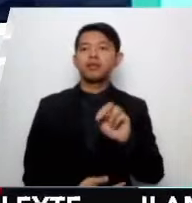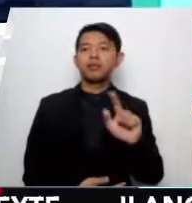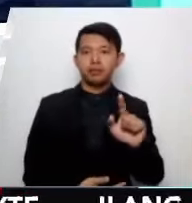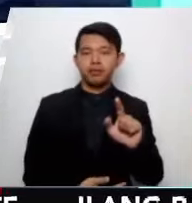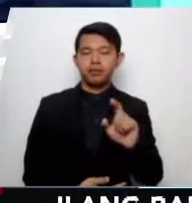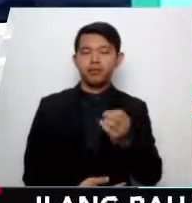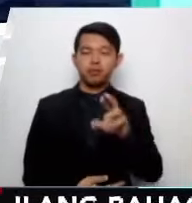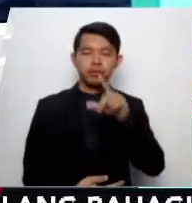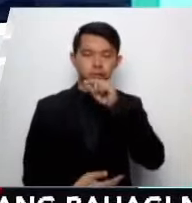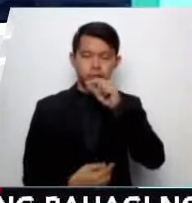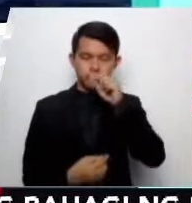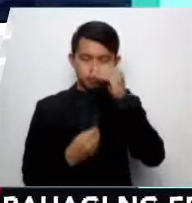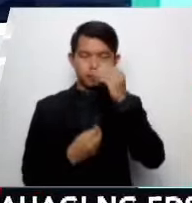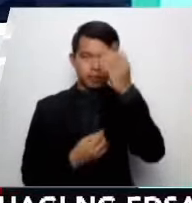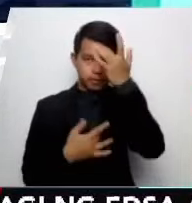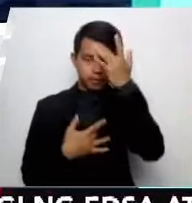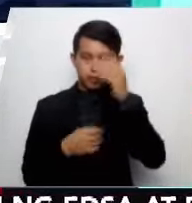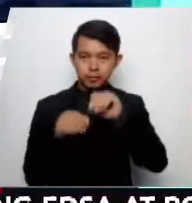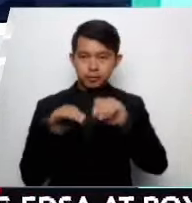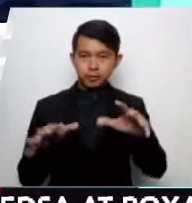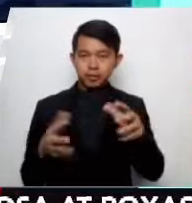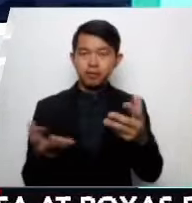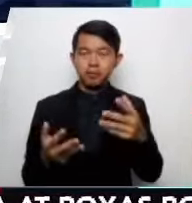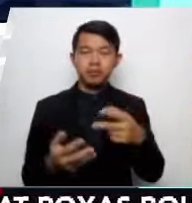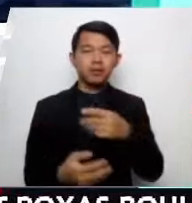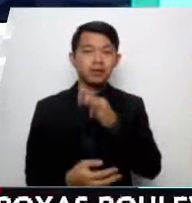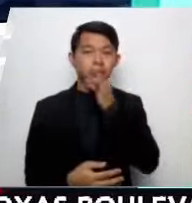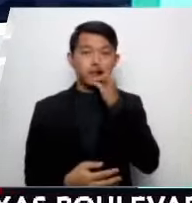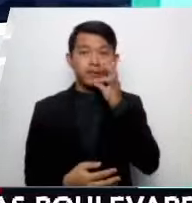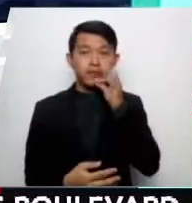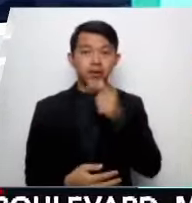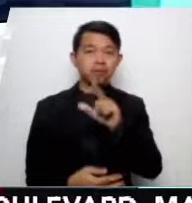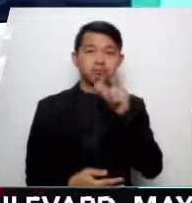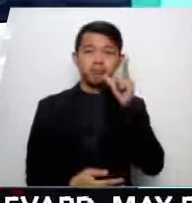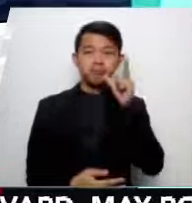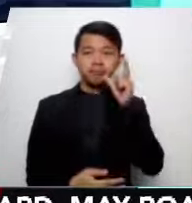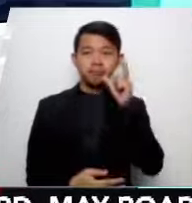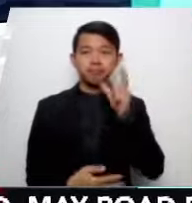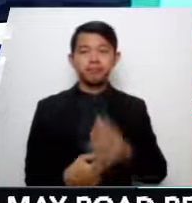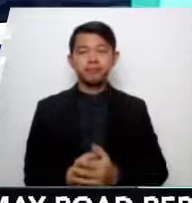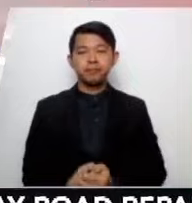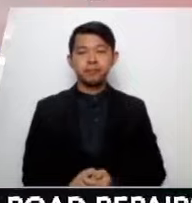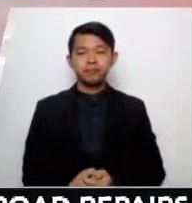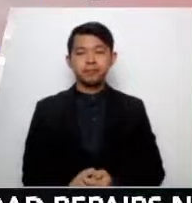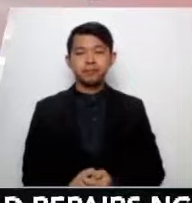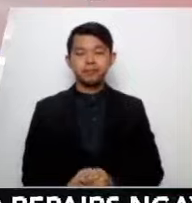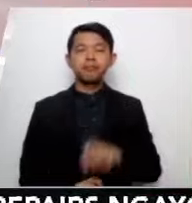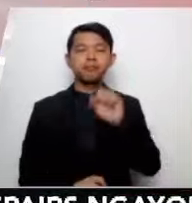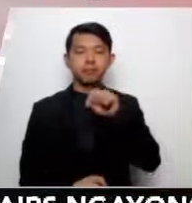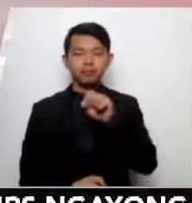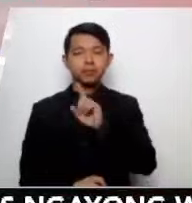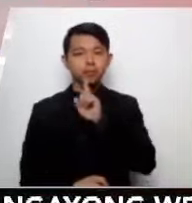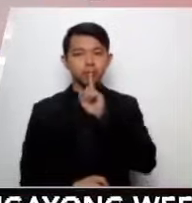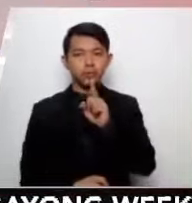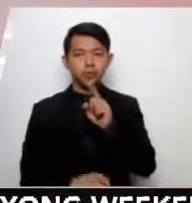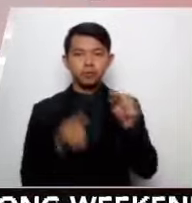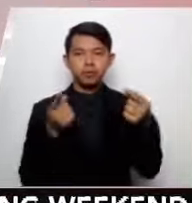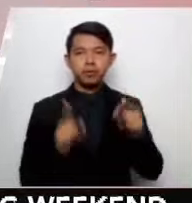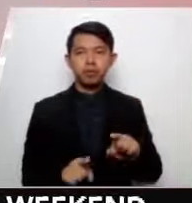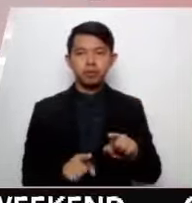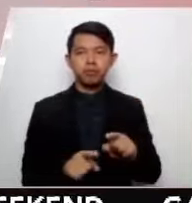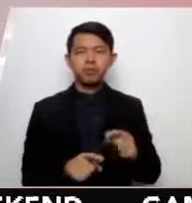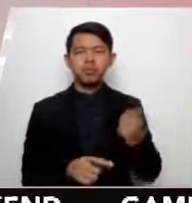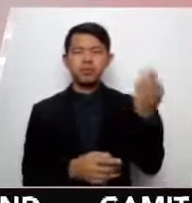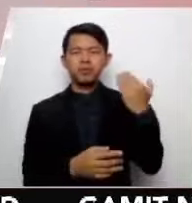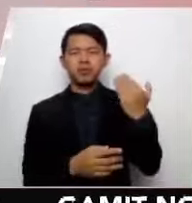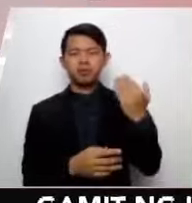bird flu Outbreak po sa isang polt diyan sa Leyte Ah tama yun Connie ito ay nangyari noong first week pa ng March at